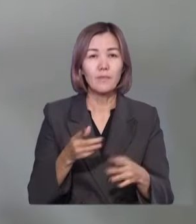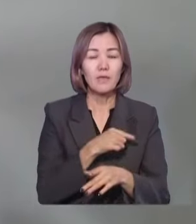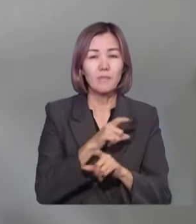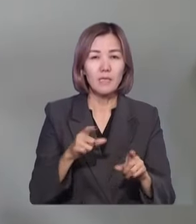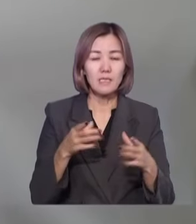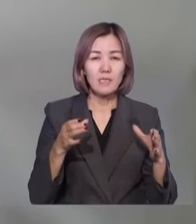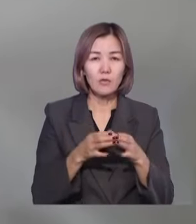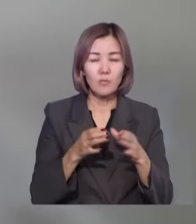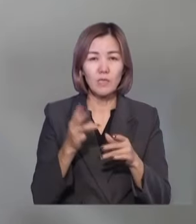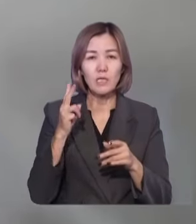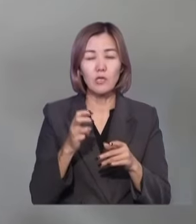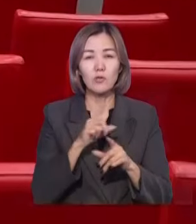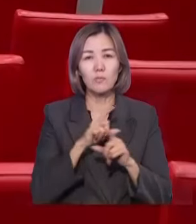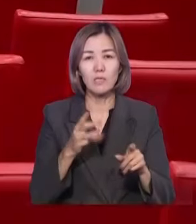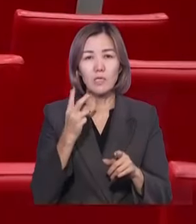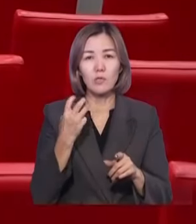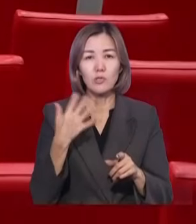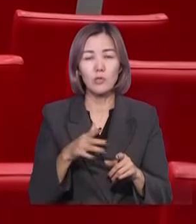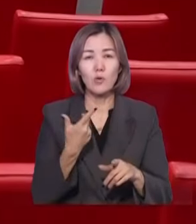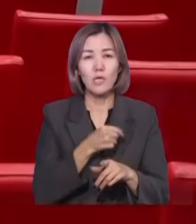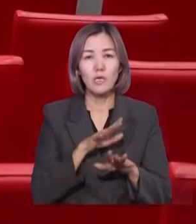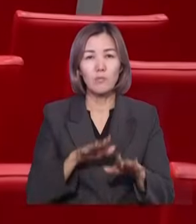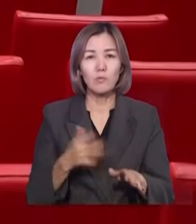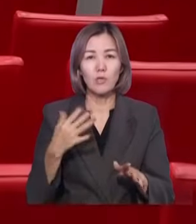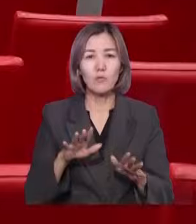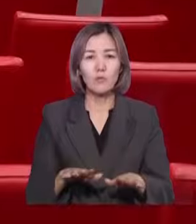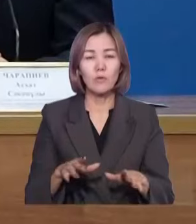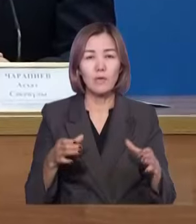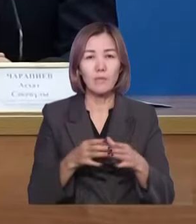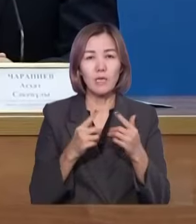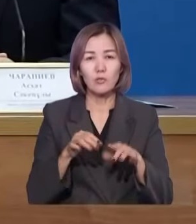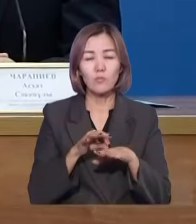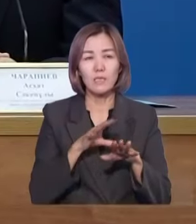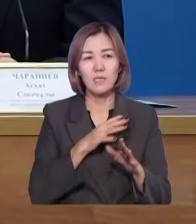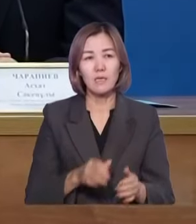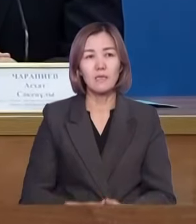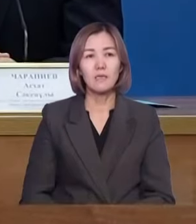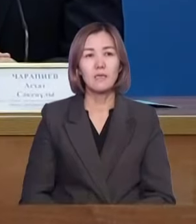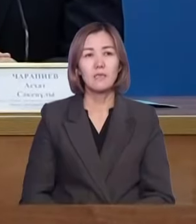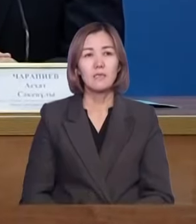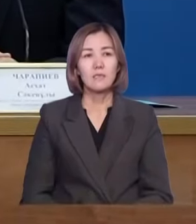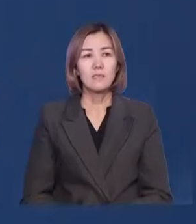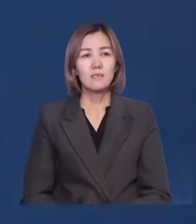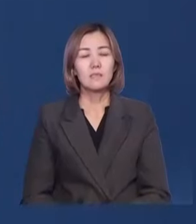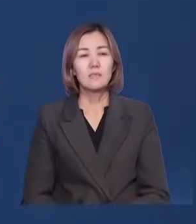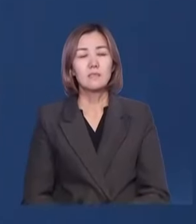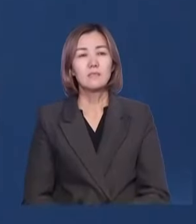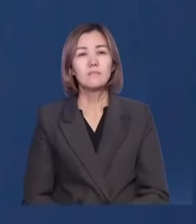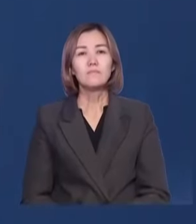медициналық ұйымдарда 200, мектептерде 230 егу пункті, 54 егу бригадасы ұйымдастырылған.